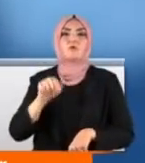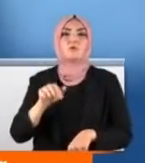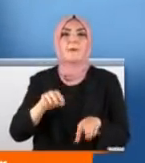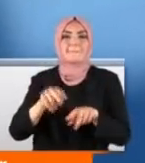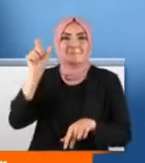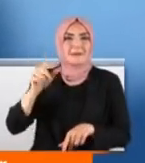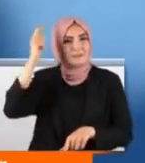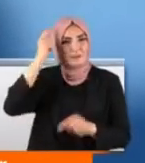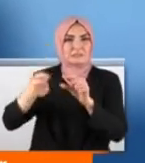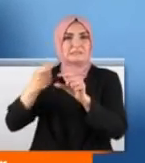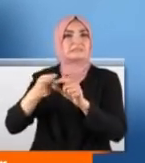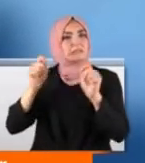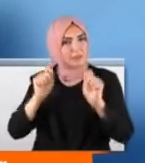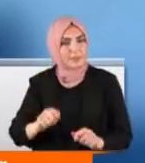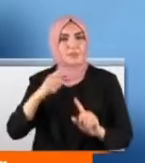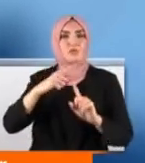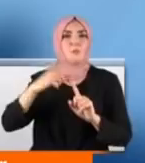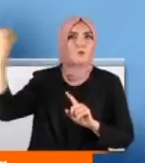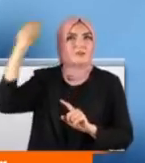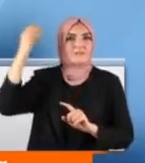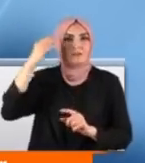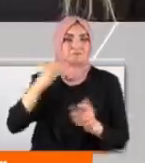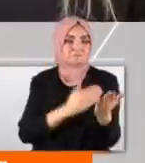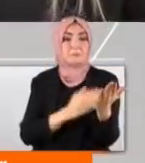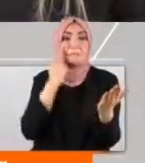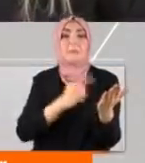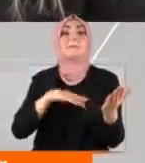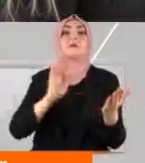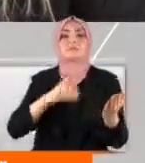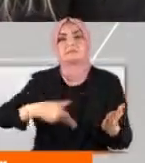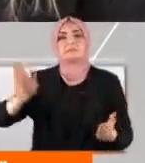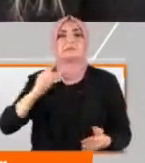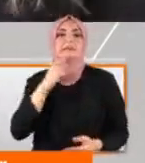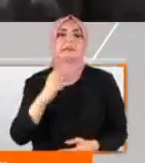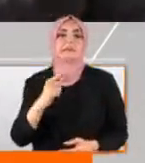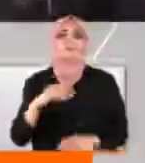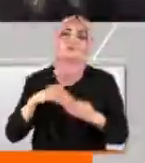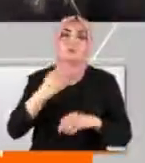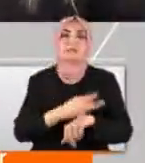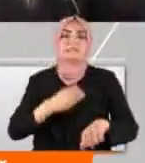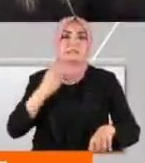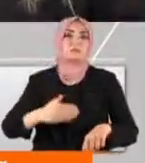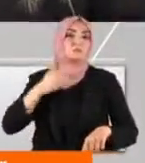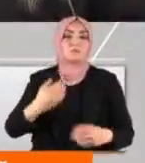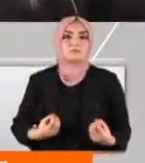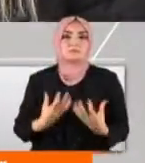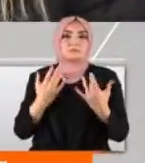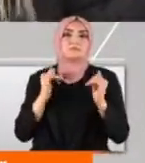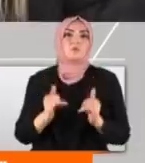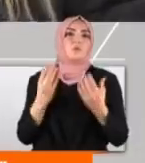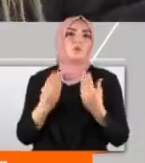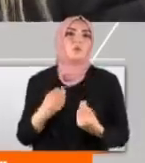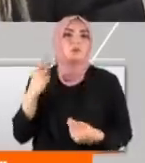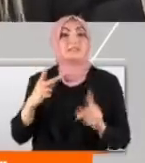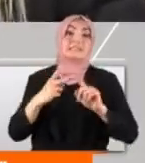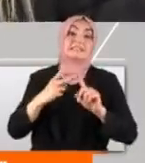onları eve gönderdi. Ama 2 saat içinde Mert fenalaştı. Hastanede öğrendik biz. Kurşun olduğunu bilmiyorduk.